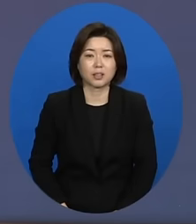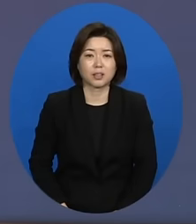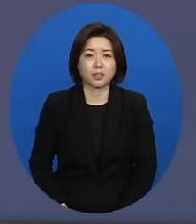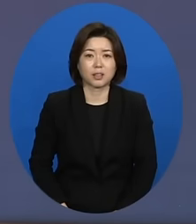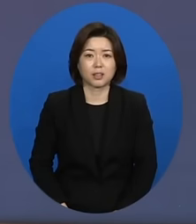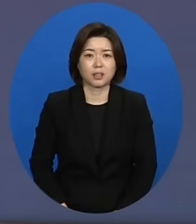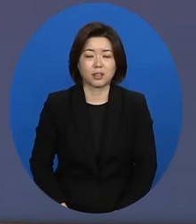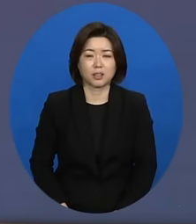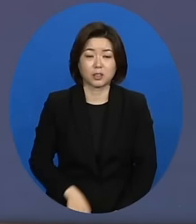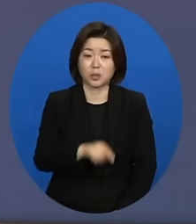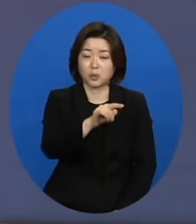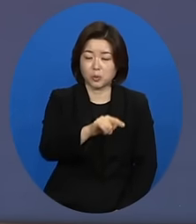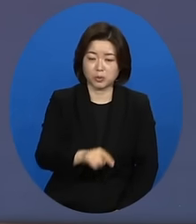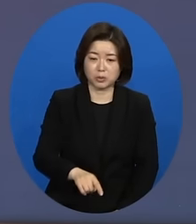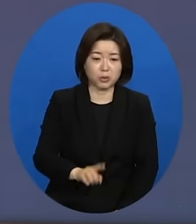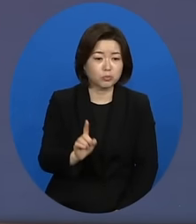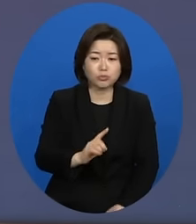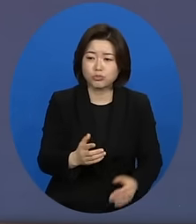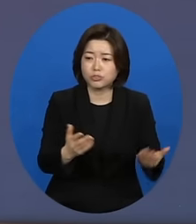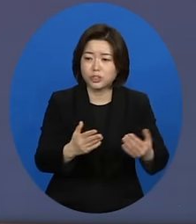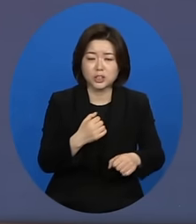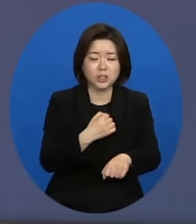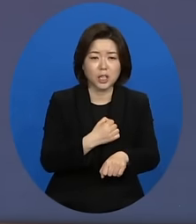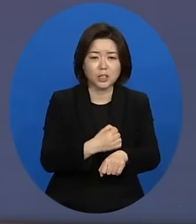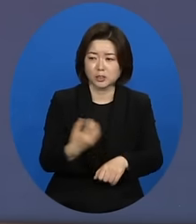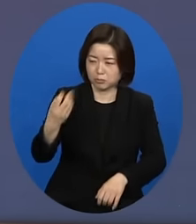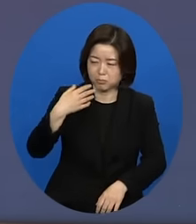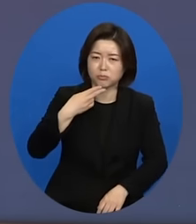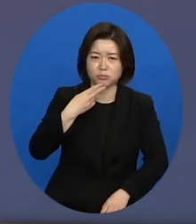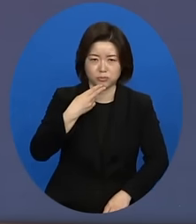무슨 일을 해야 되는지 말하지 않았어요.